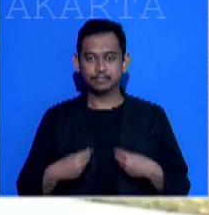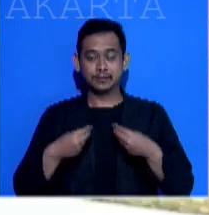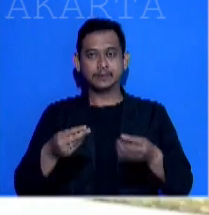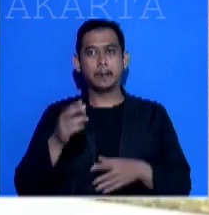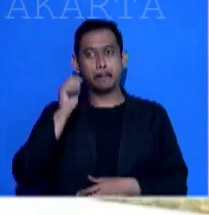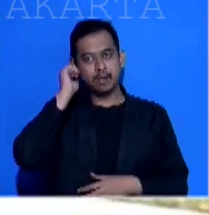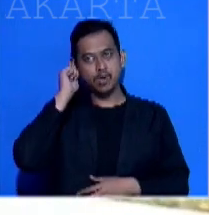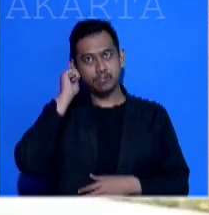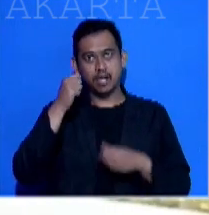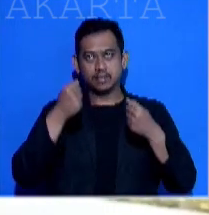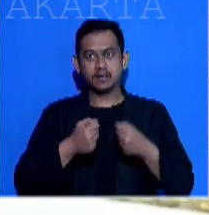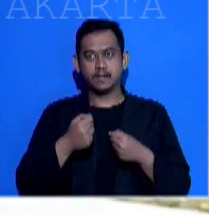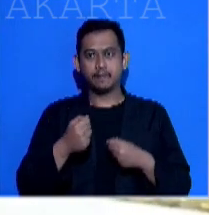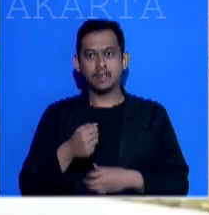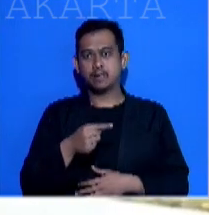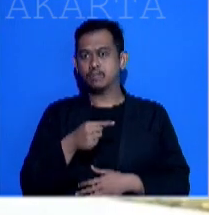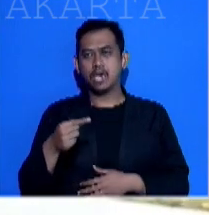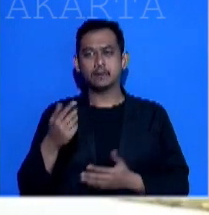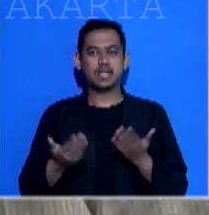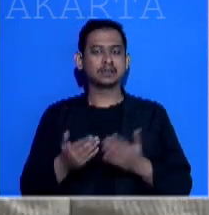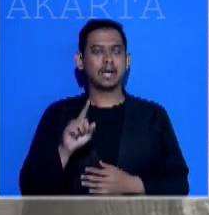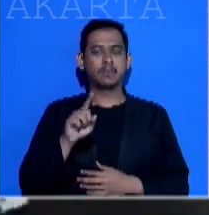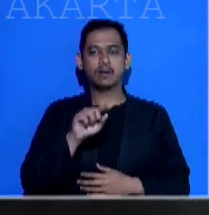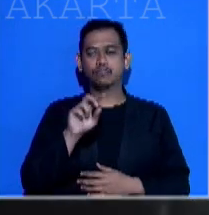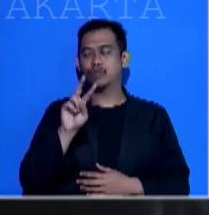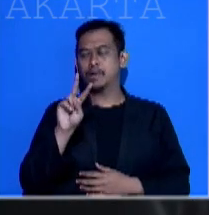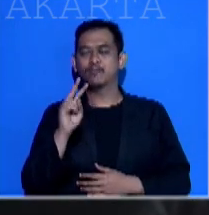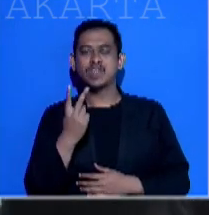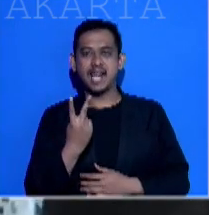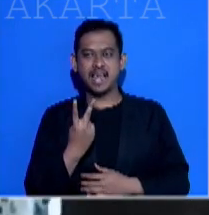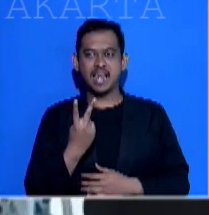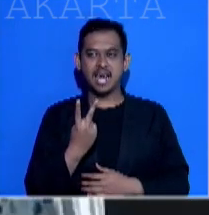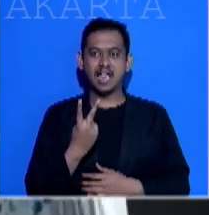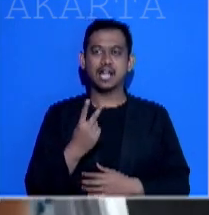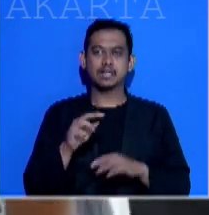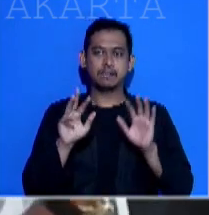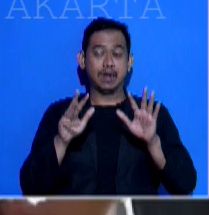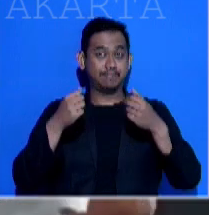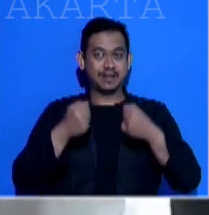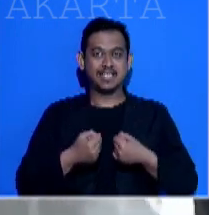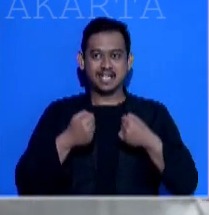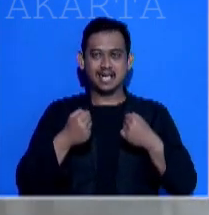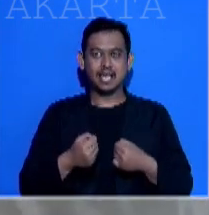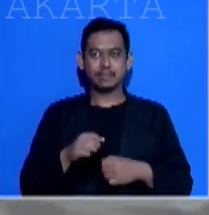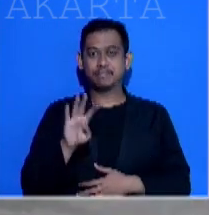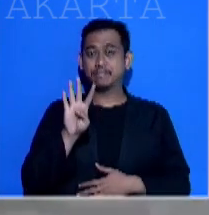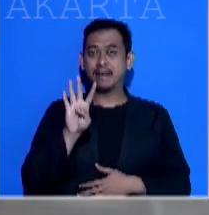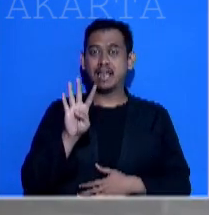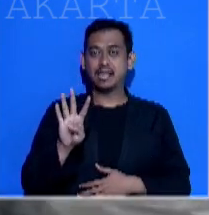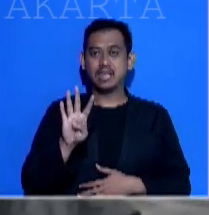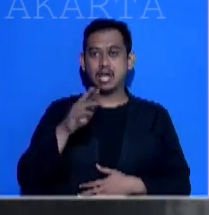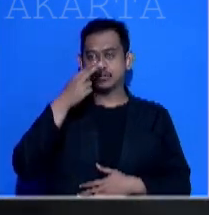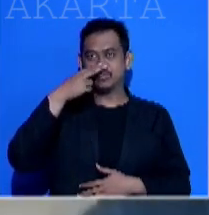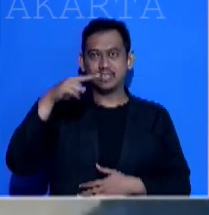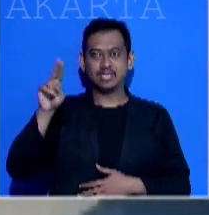masa tahanan berkisar antara 1 hingga 2 bulan. Dari 9 narapidana, 4 diantaranya merupakan warga negara asing